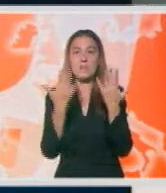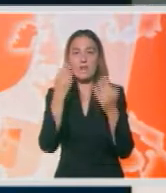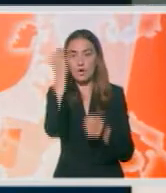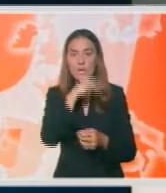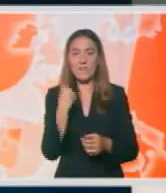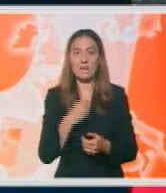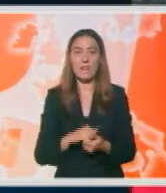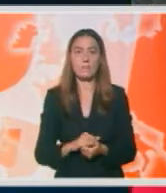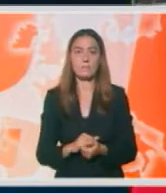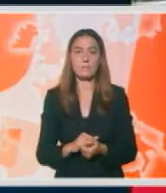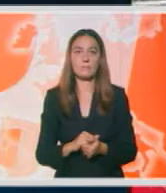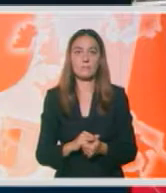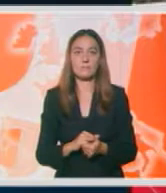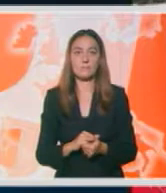nedelja.